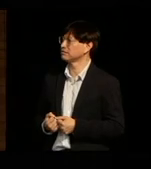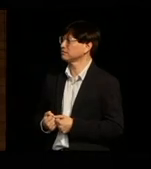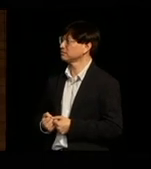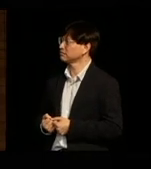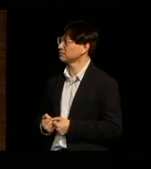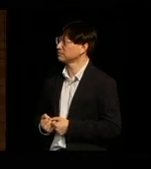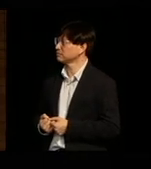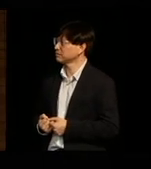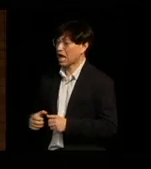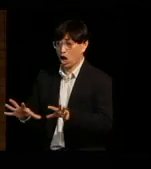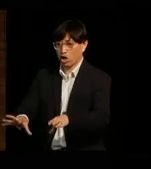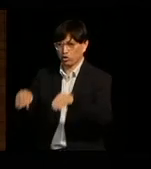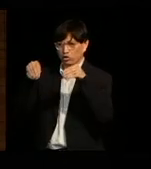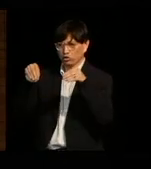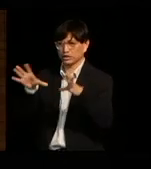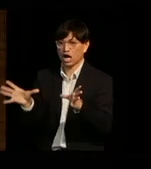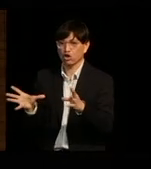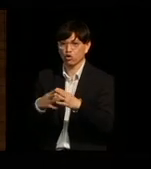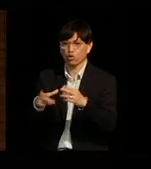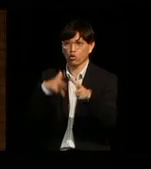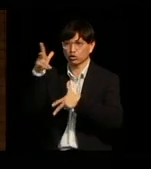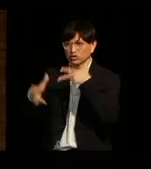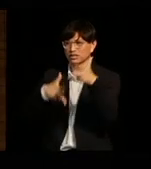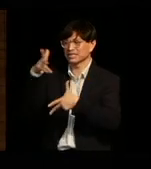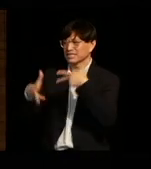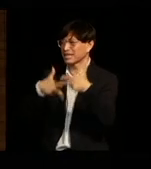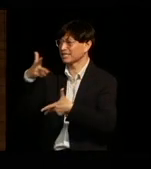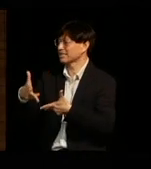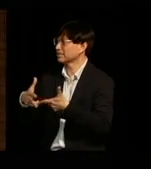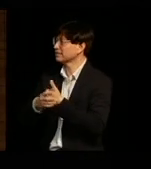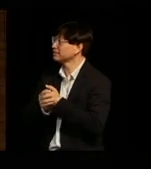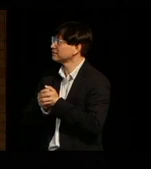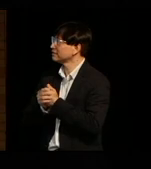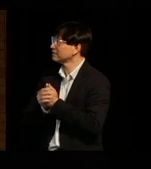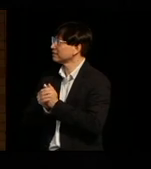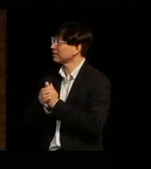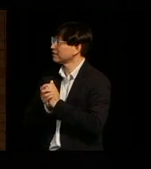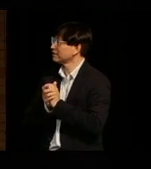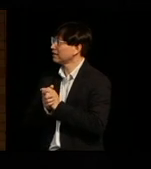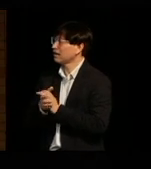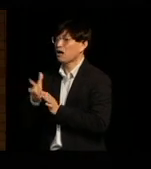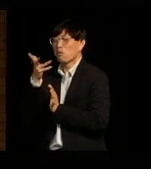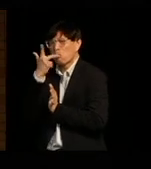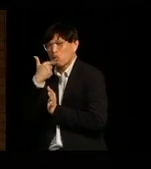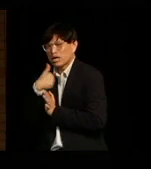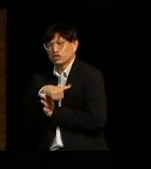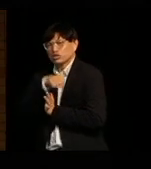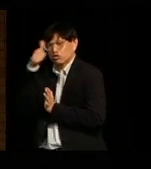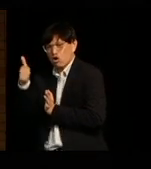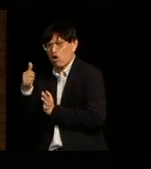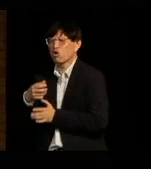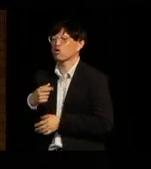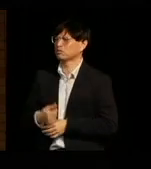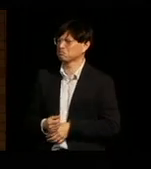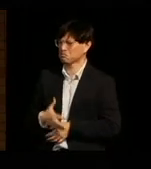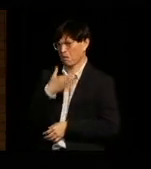hanno iniziato un corso di lingua de segni e questo Cioè io vorrei che non fosse solo una cosa bella oh Che carini No